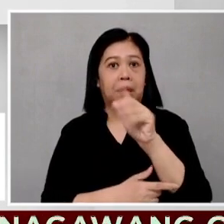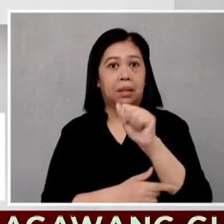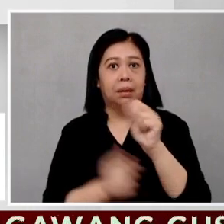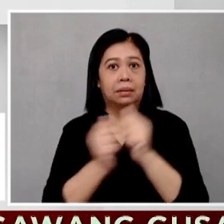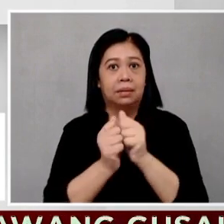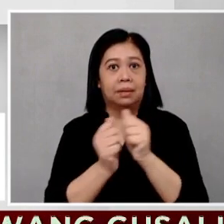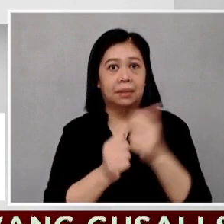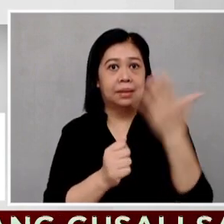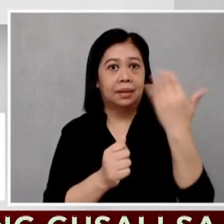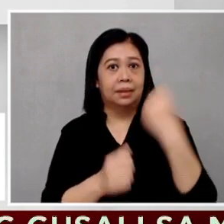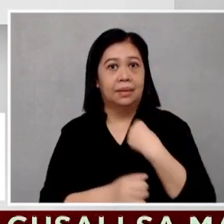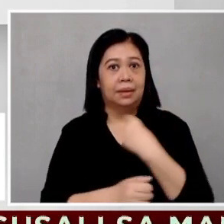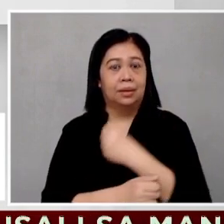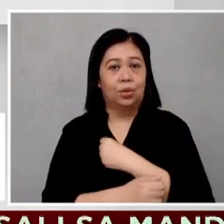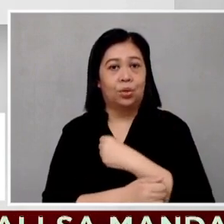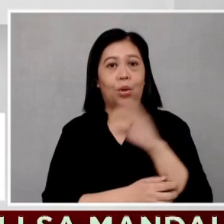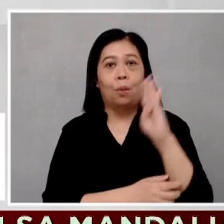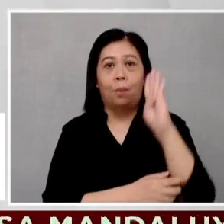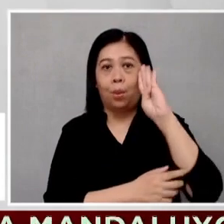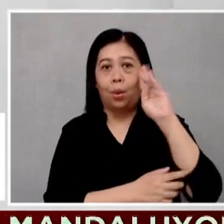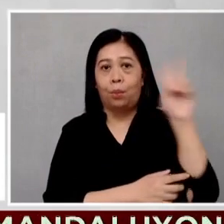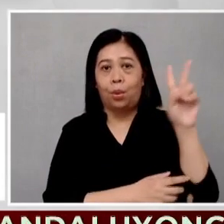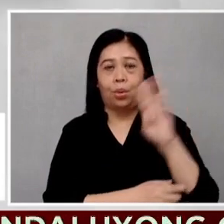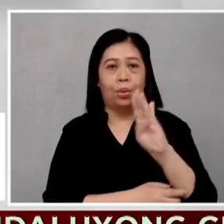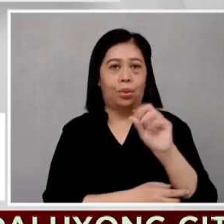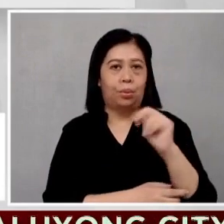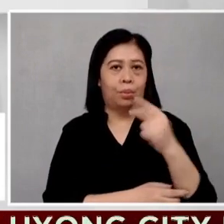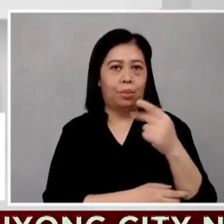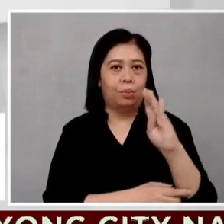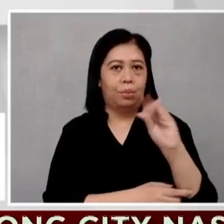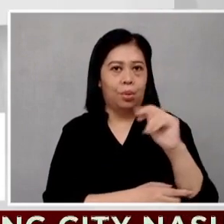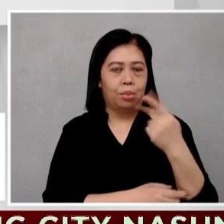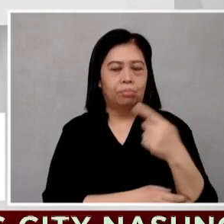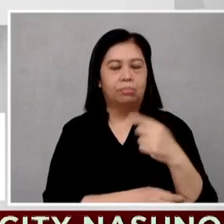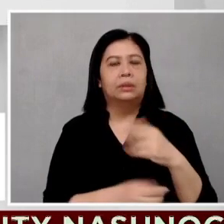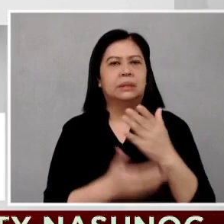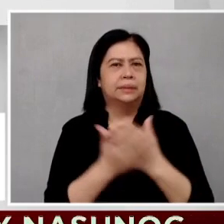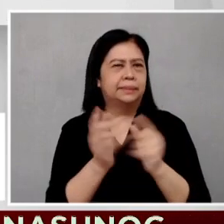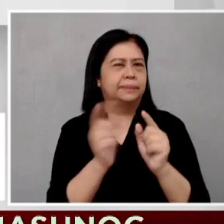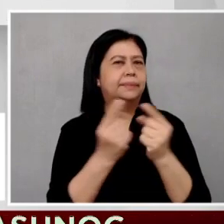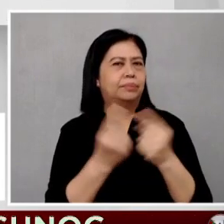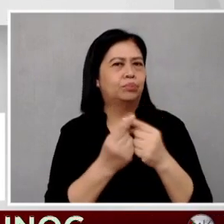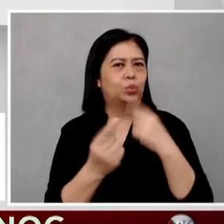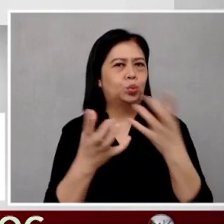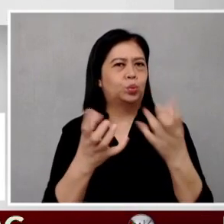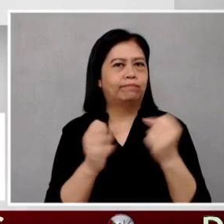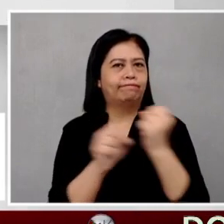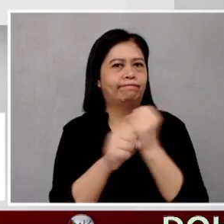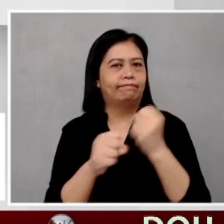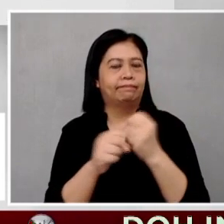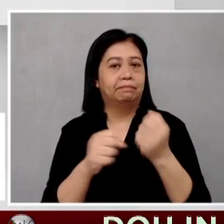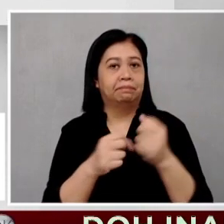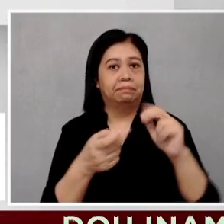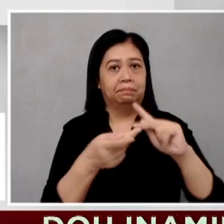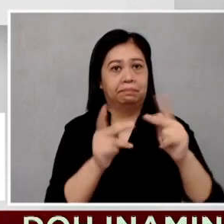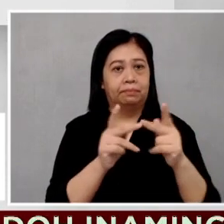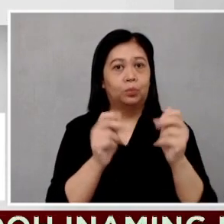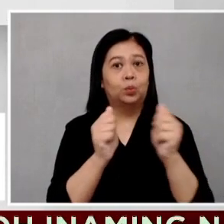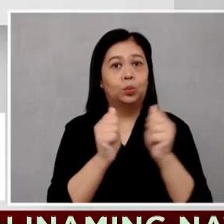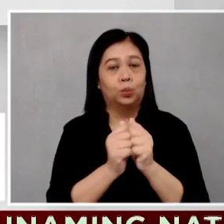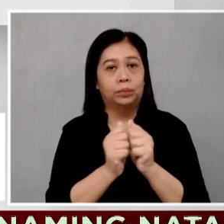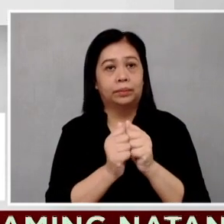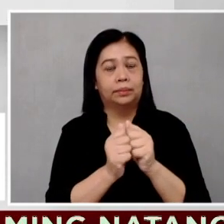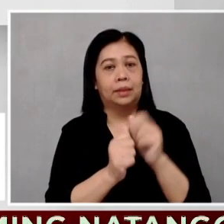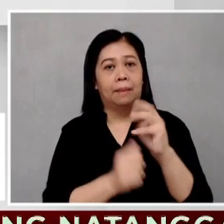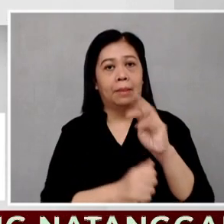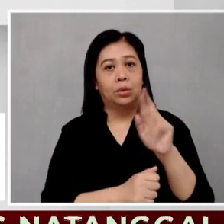dating Senador Bongbong Marcos. May ilang grupo naman umano na nais buuin ang kanyang tandem kasama si Majority Floor